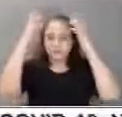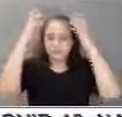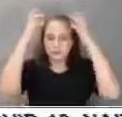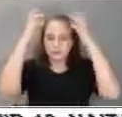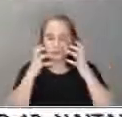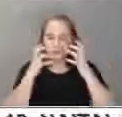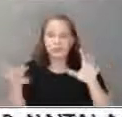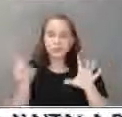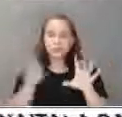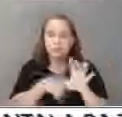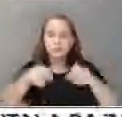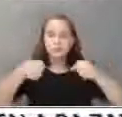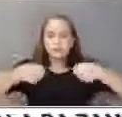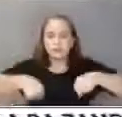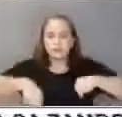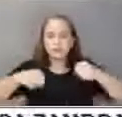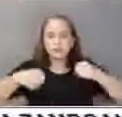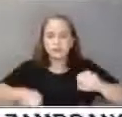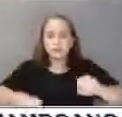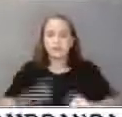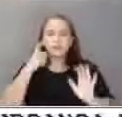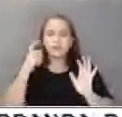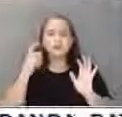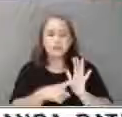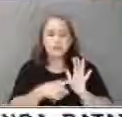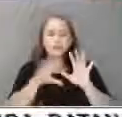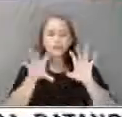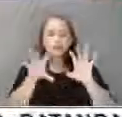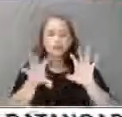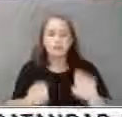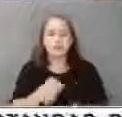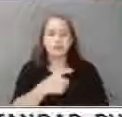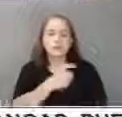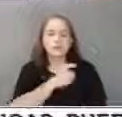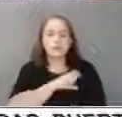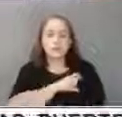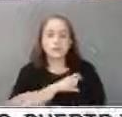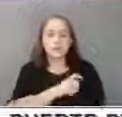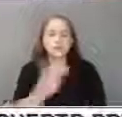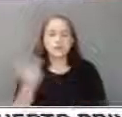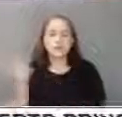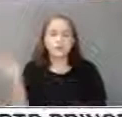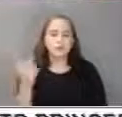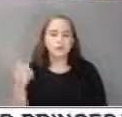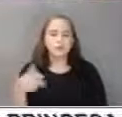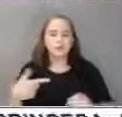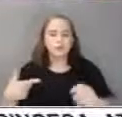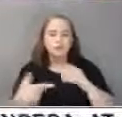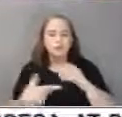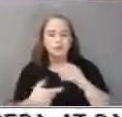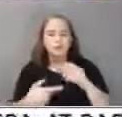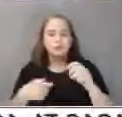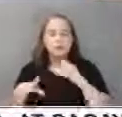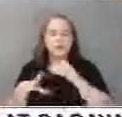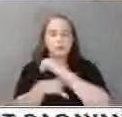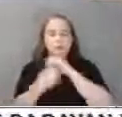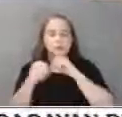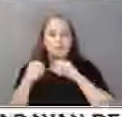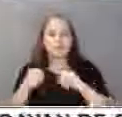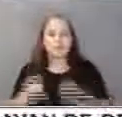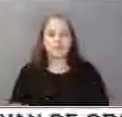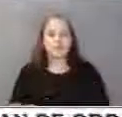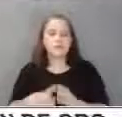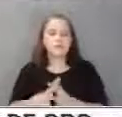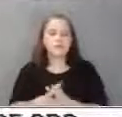Taguig, Caloocan, at syempre dito na din sa Maynila. Anya, ang motorsiklo na dala ng mga suspect ay ang gamit nila bilang getaway